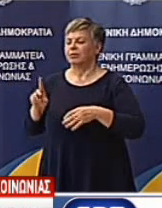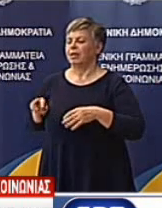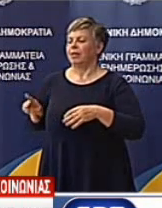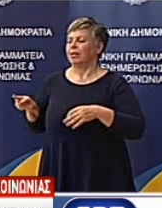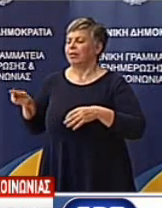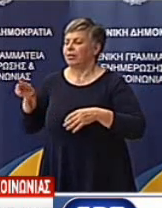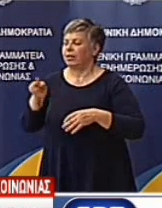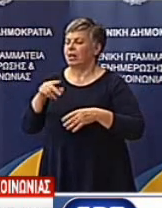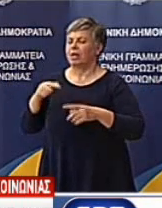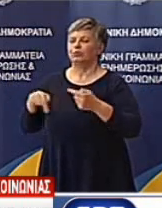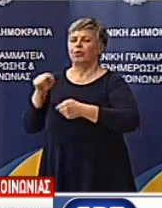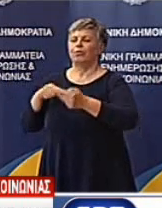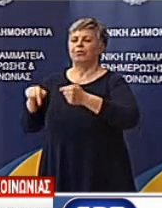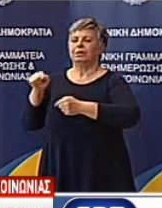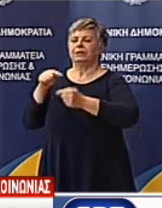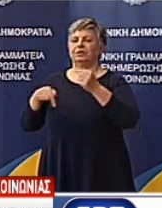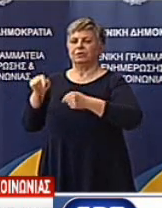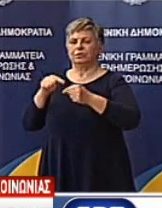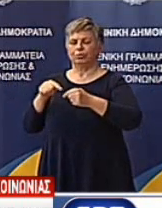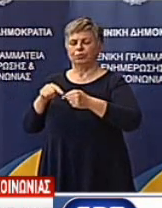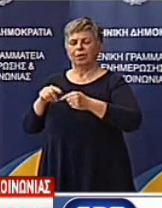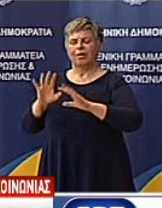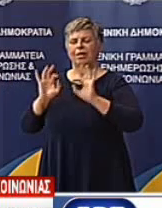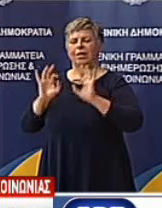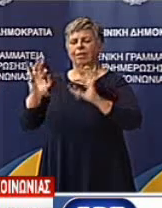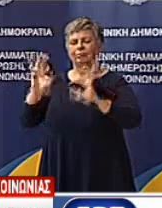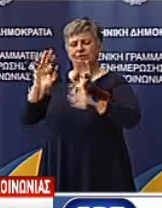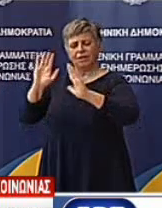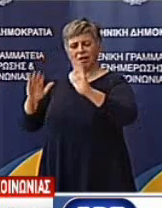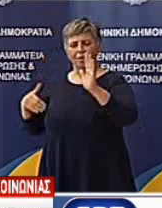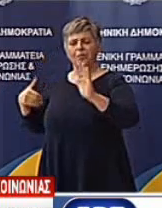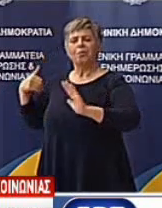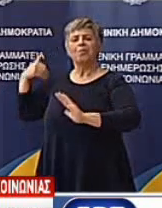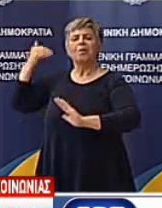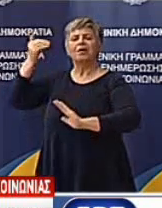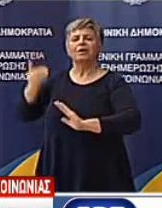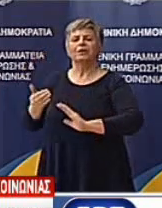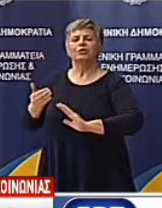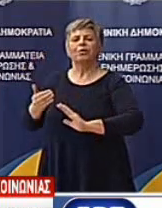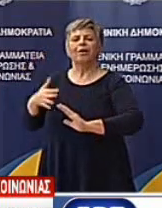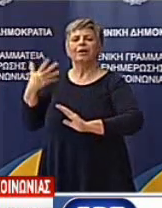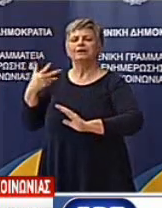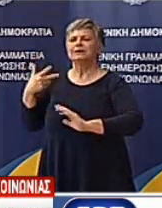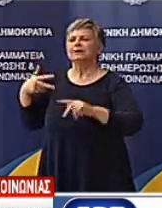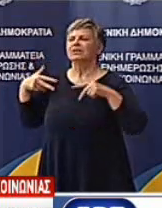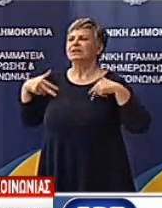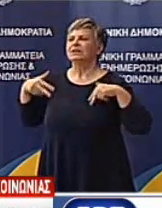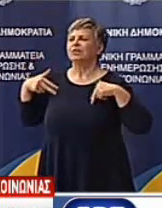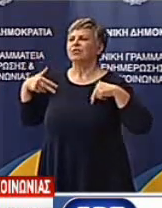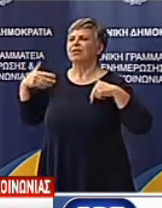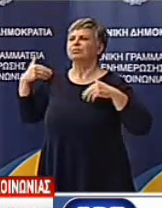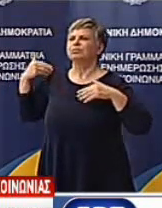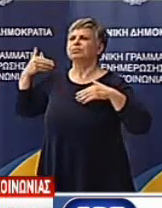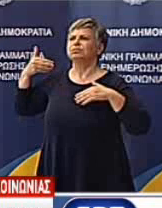οποίο φρόντισαν με επιστημονικό τρόπο και μαθηματικούς τύπους να στήσουν οι προηγούμενες κυβερνήσεις ή και